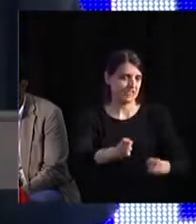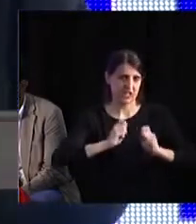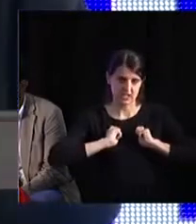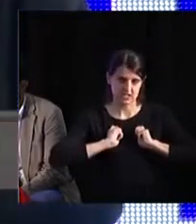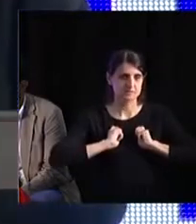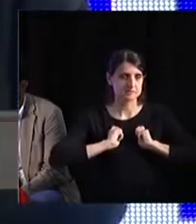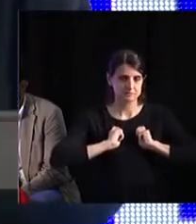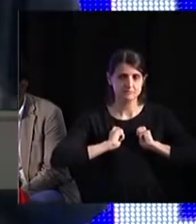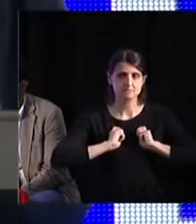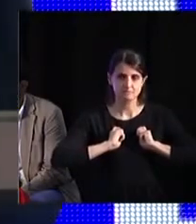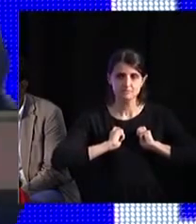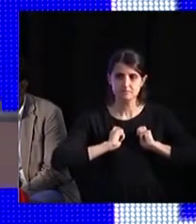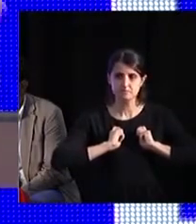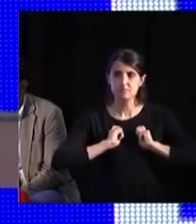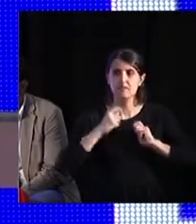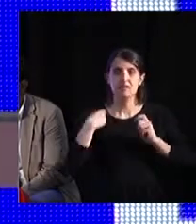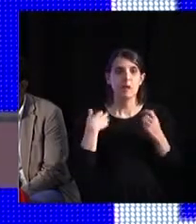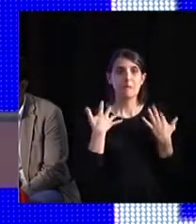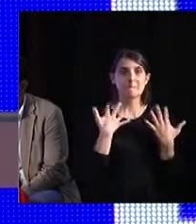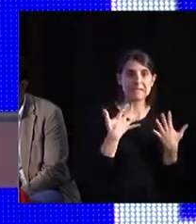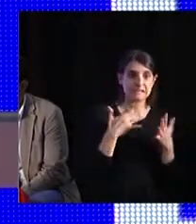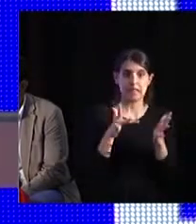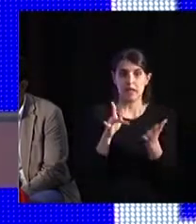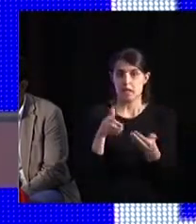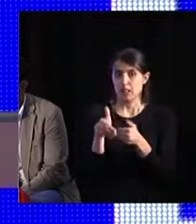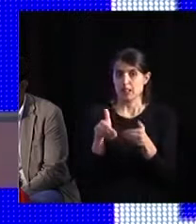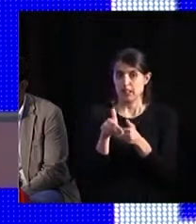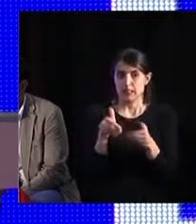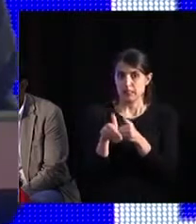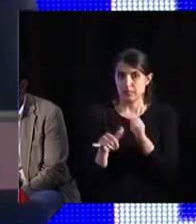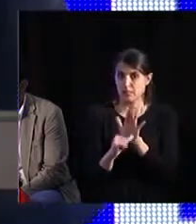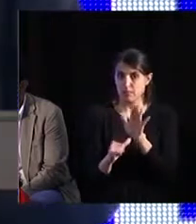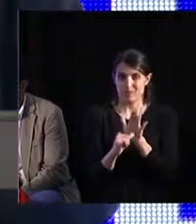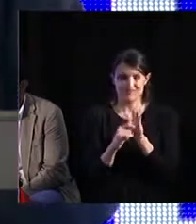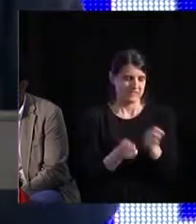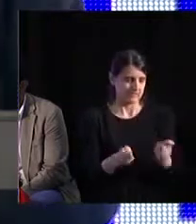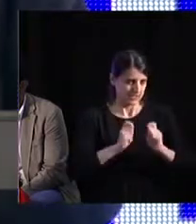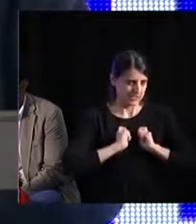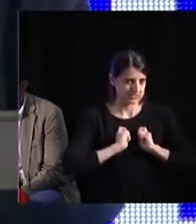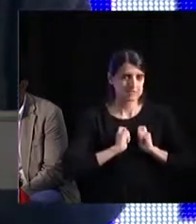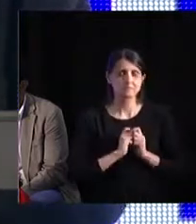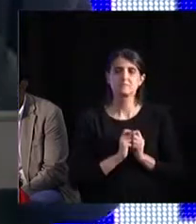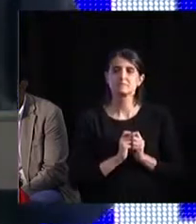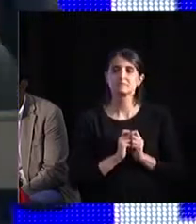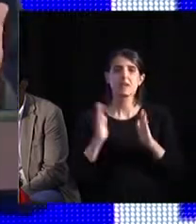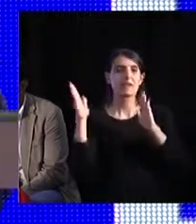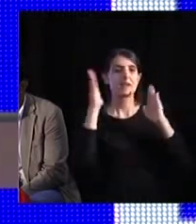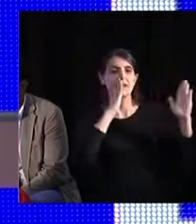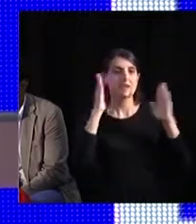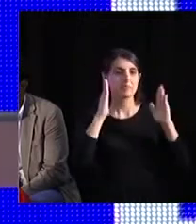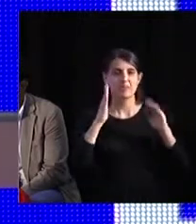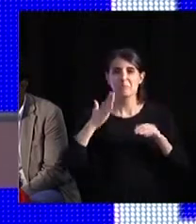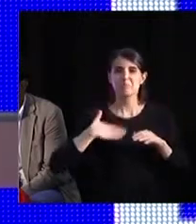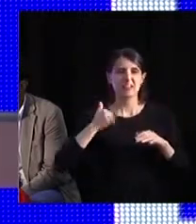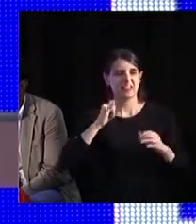que el temps de tenim pressa, ho tenim a tocar, ha fracassat, que el temps del pit i collons